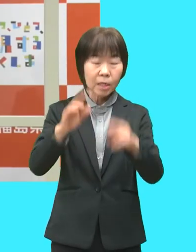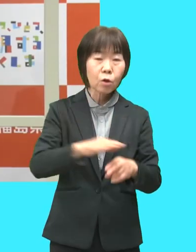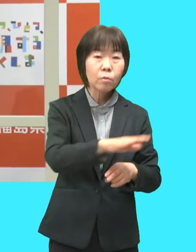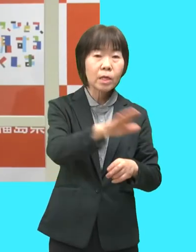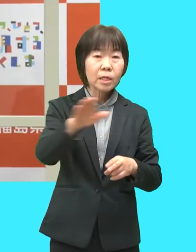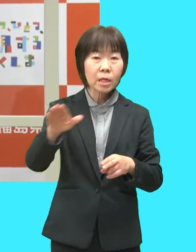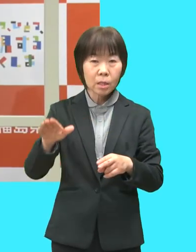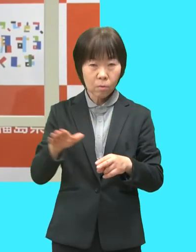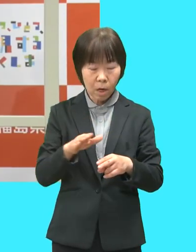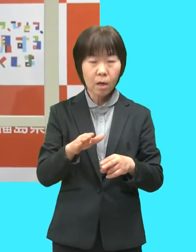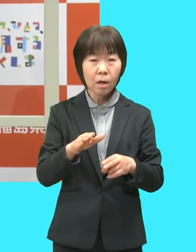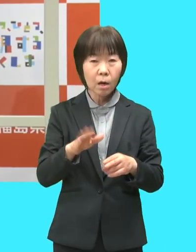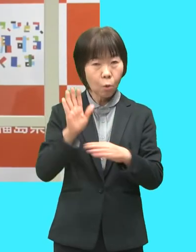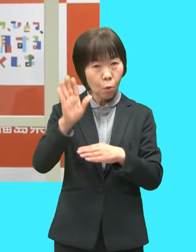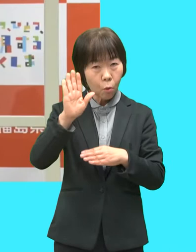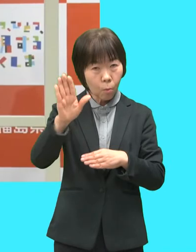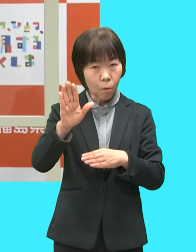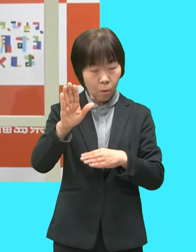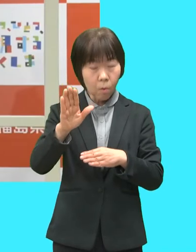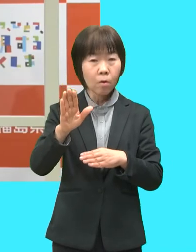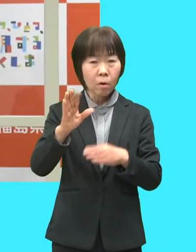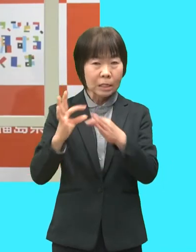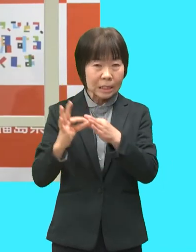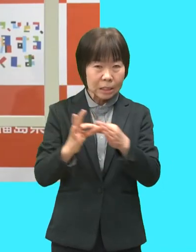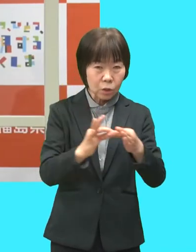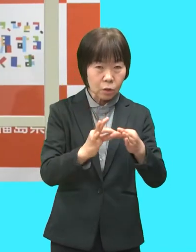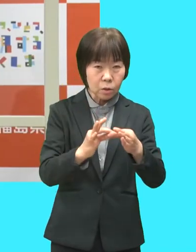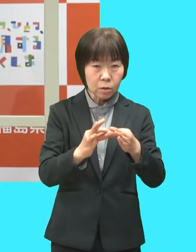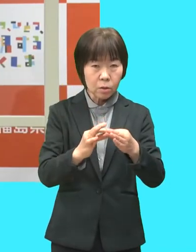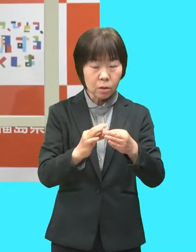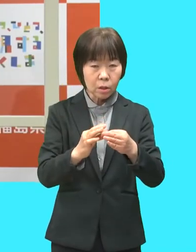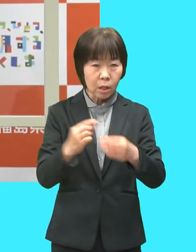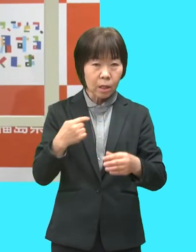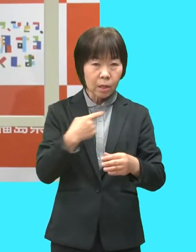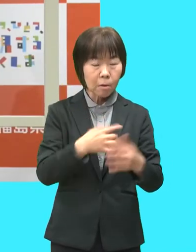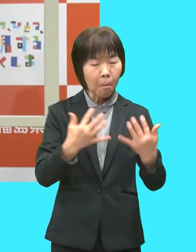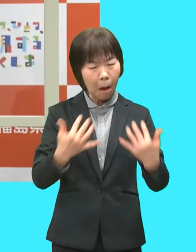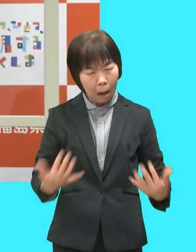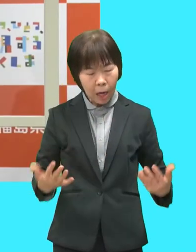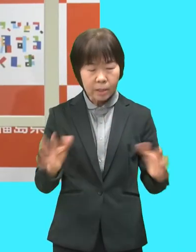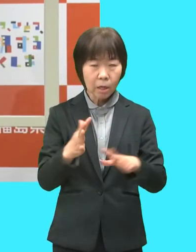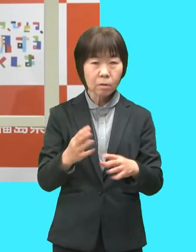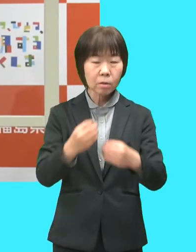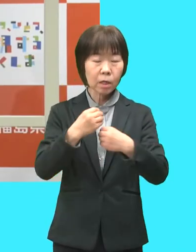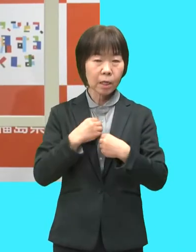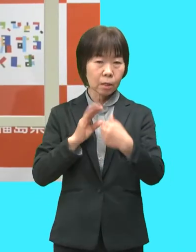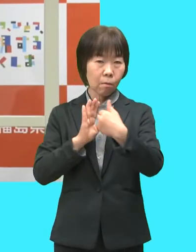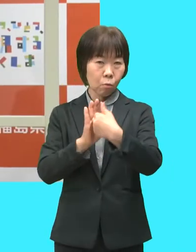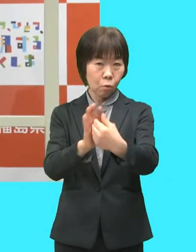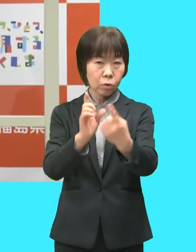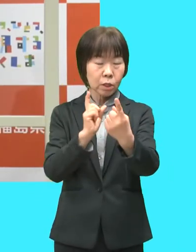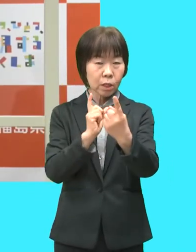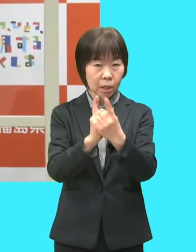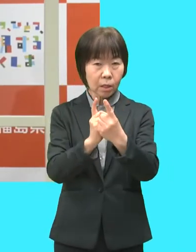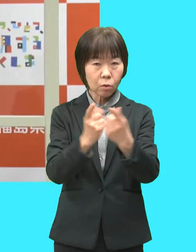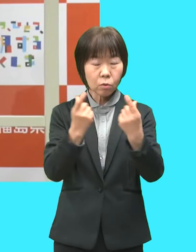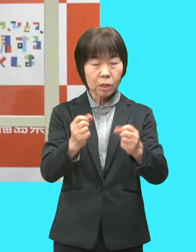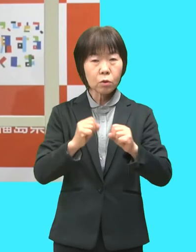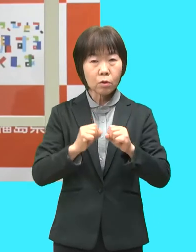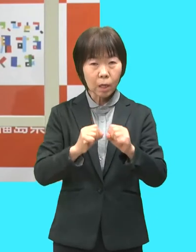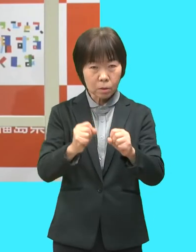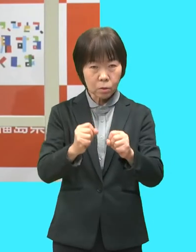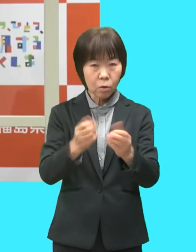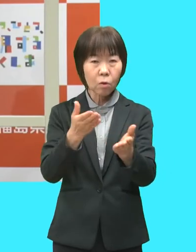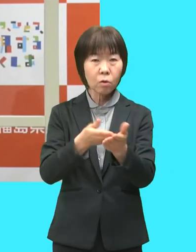皆さんには今後も引き続き気を緩めることなく感染防止対策を徹底していただくよう